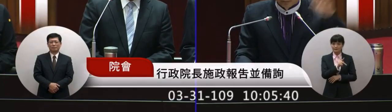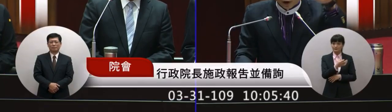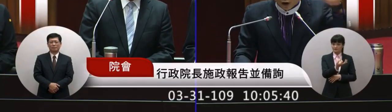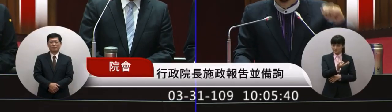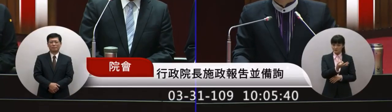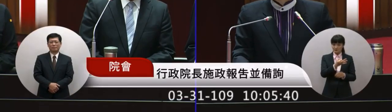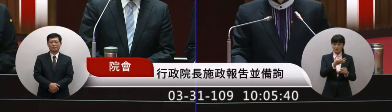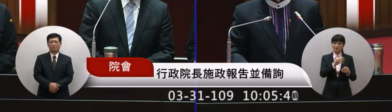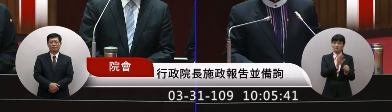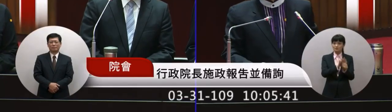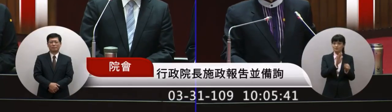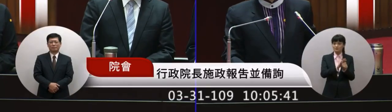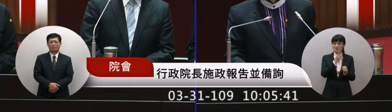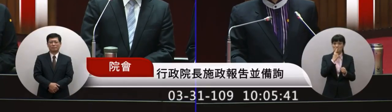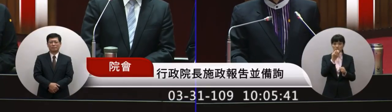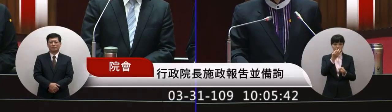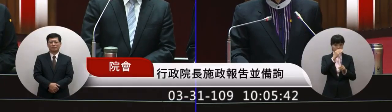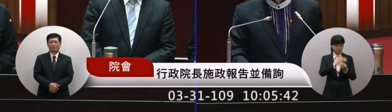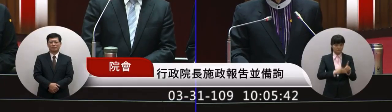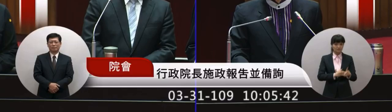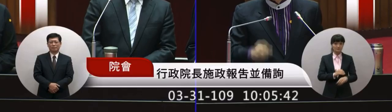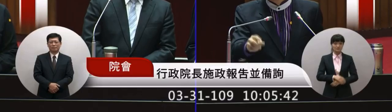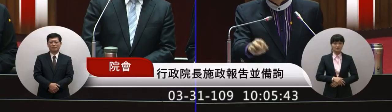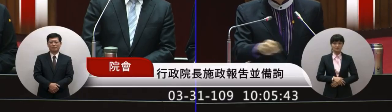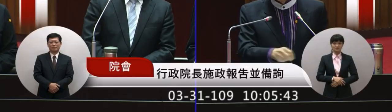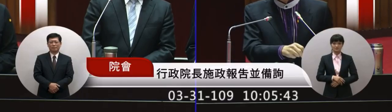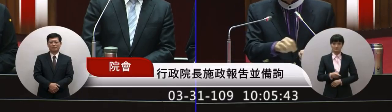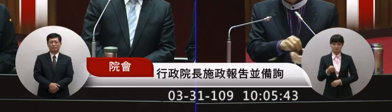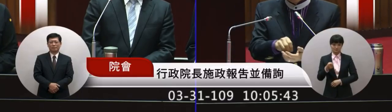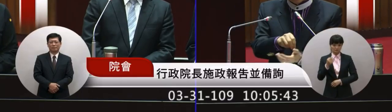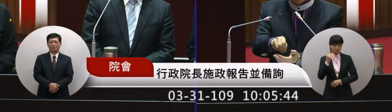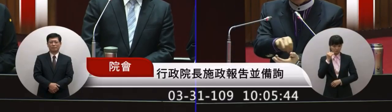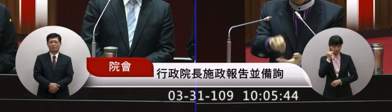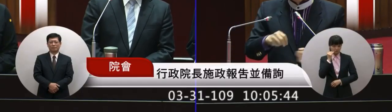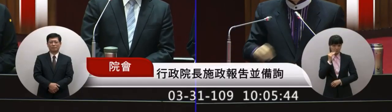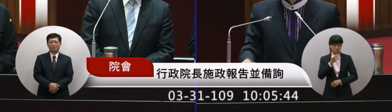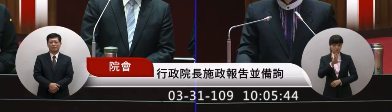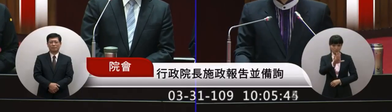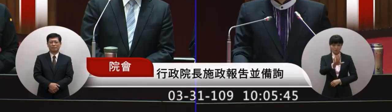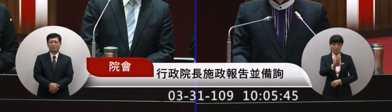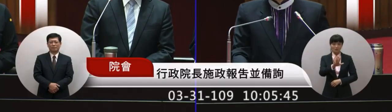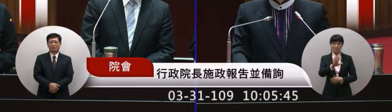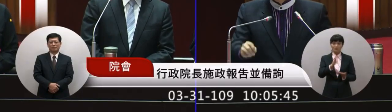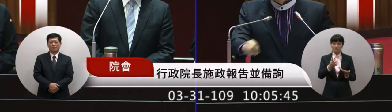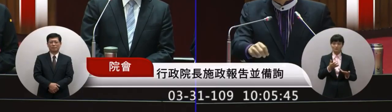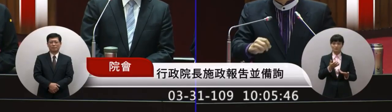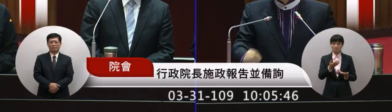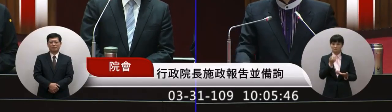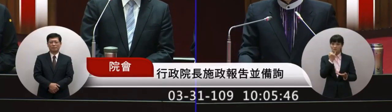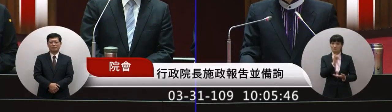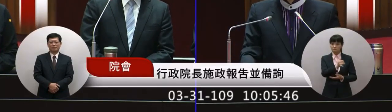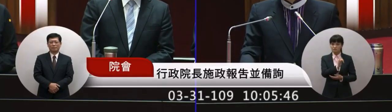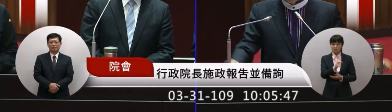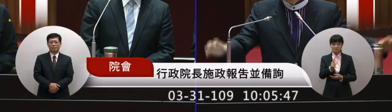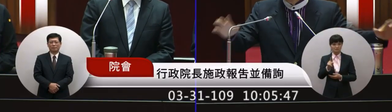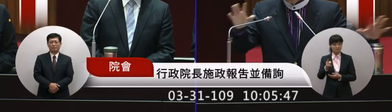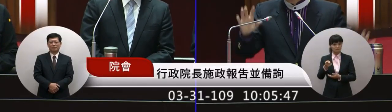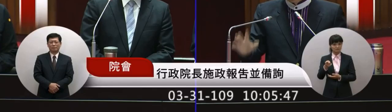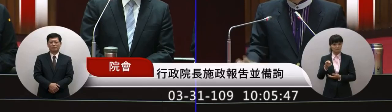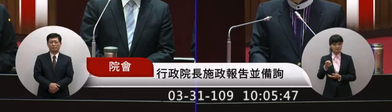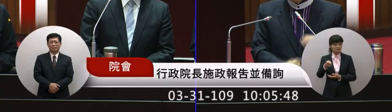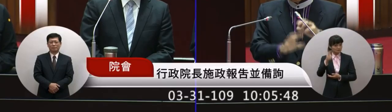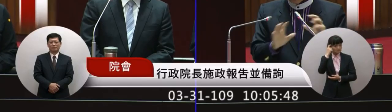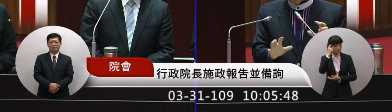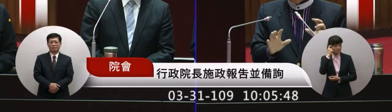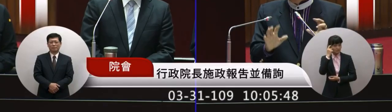无抢无啊，一定唔知啊。你欠一下，我开始给你讲啊，降0.几啊，所以